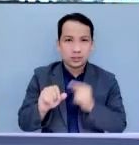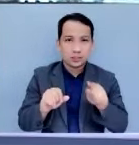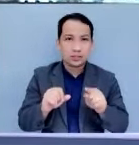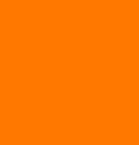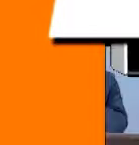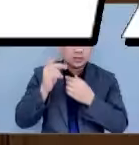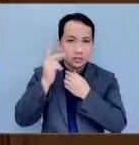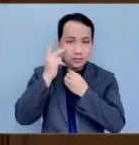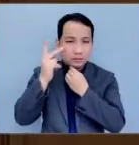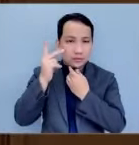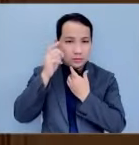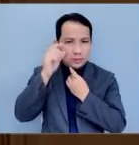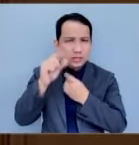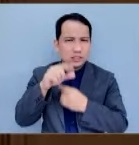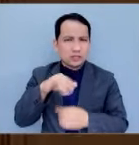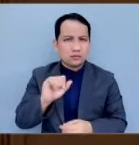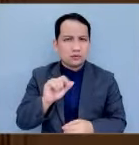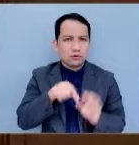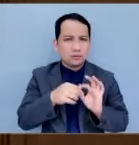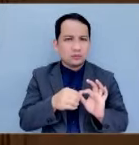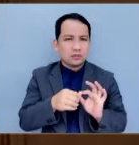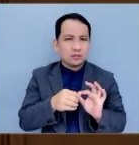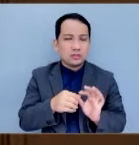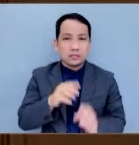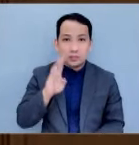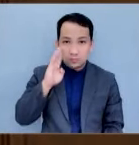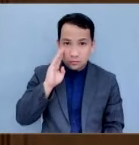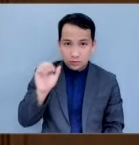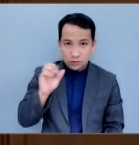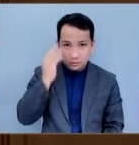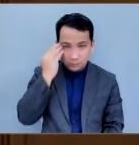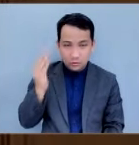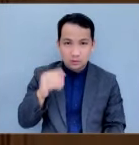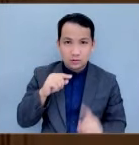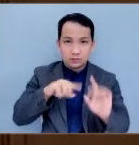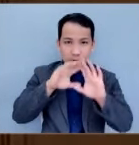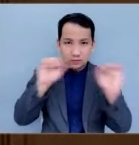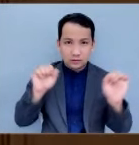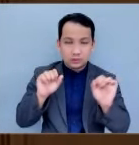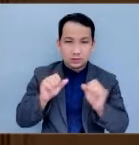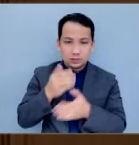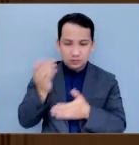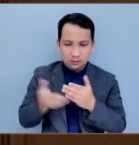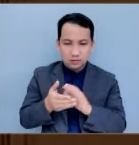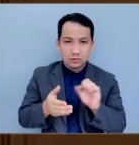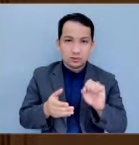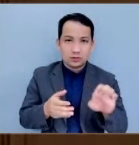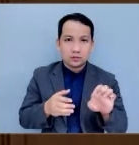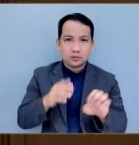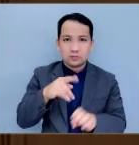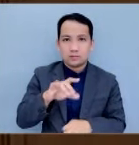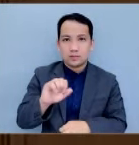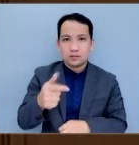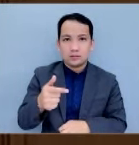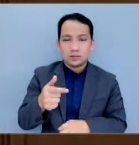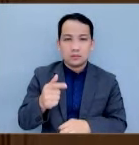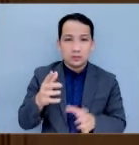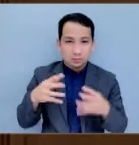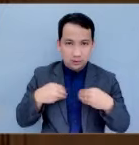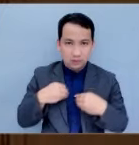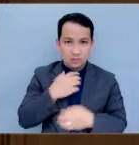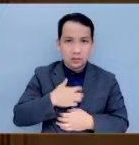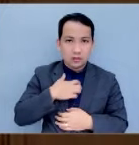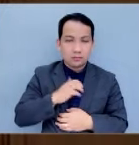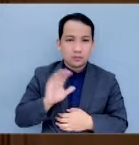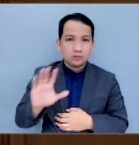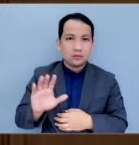Kibuloy. Ay kay Justice Secretary Boying Rebulla, isasampa ang kaso sa Davao at Pasig City kung saan nakatanggap ng reklamo laban kay